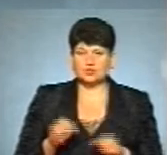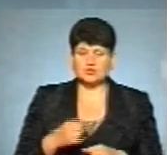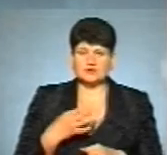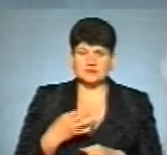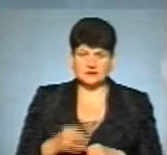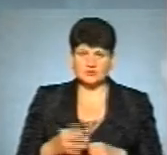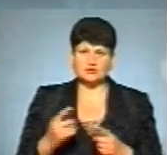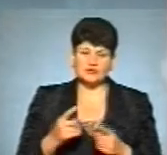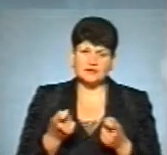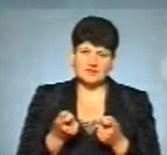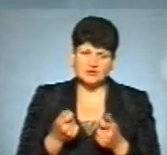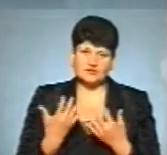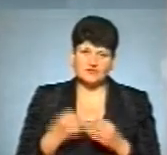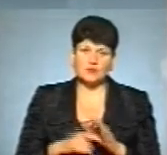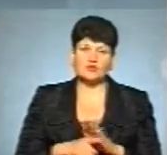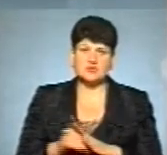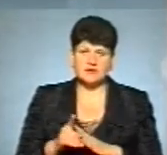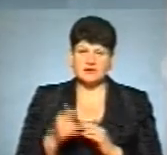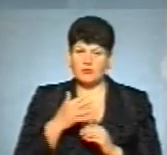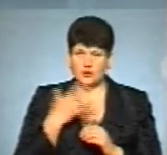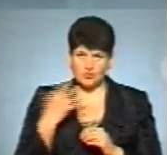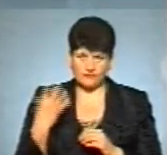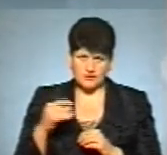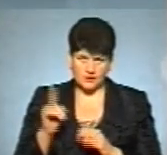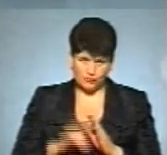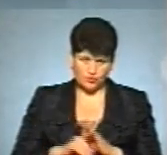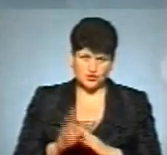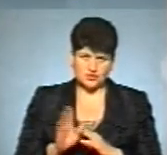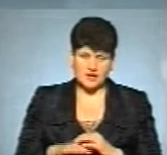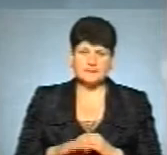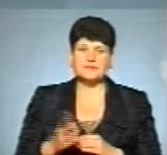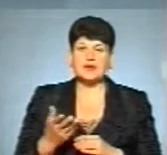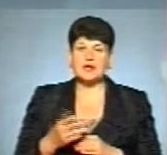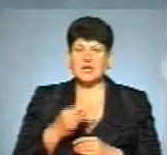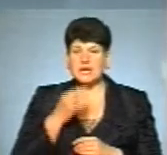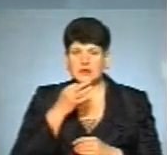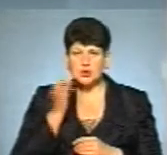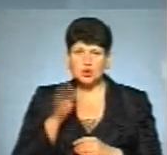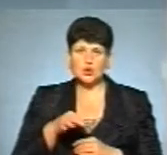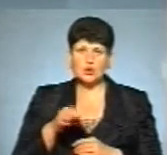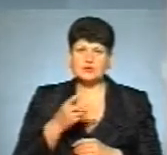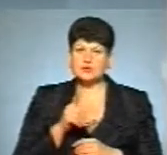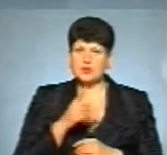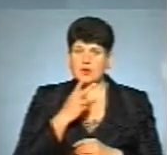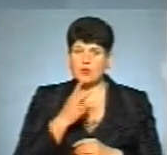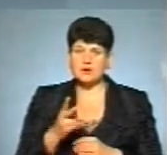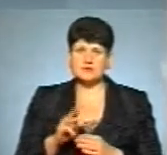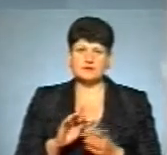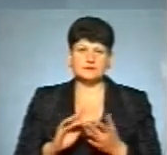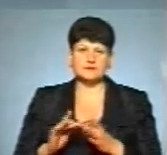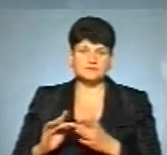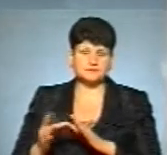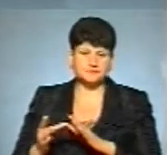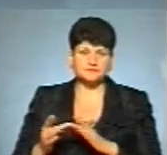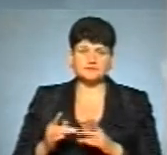почався? Ну, він трішки почався, в багатьох почався. Насправді, як показав власне досвід і те, що я побачив в соцмережах, то